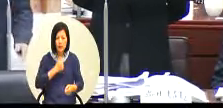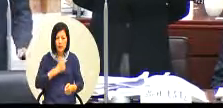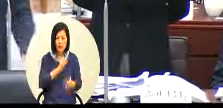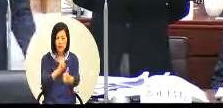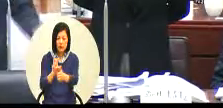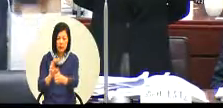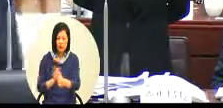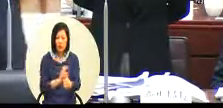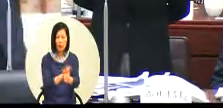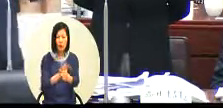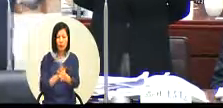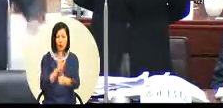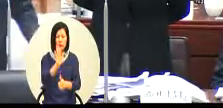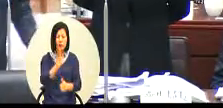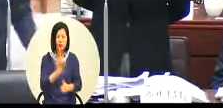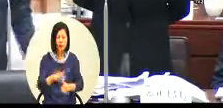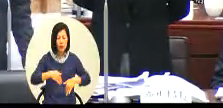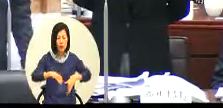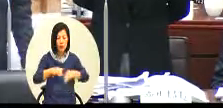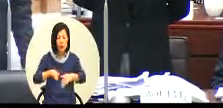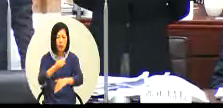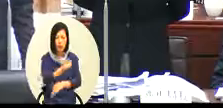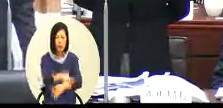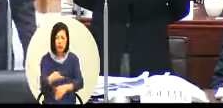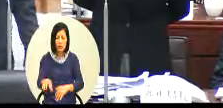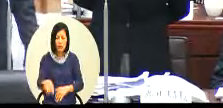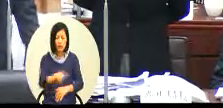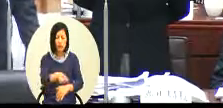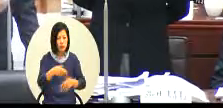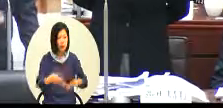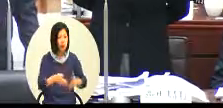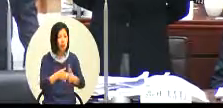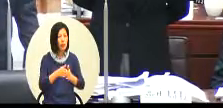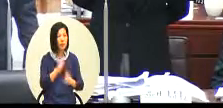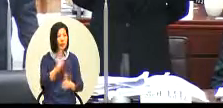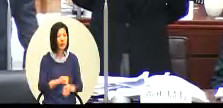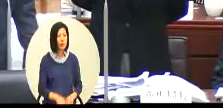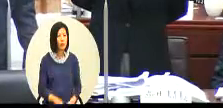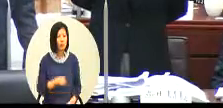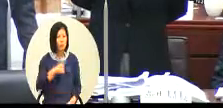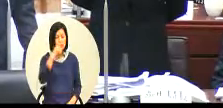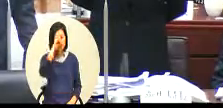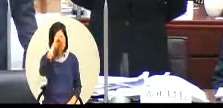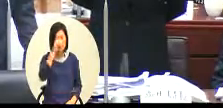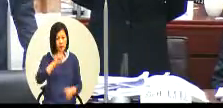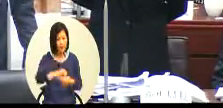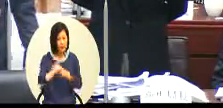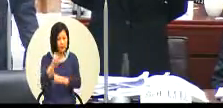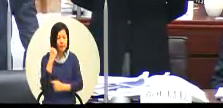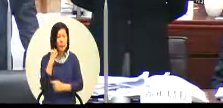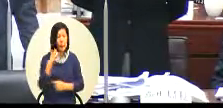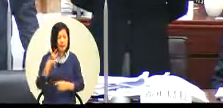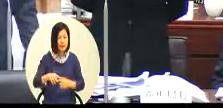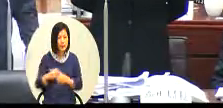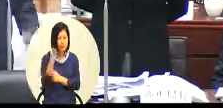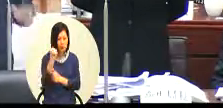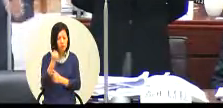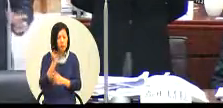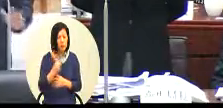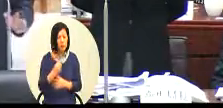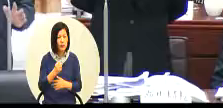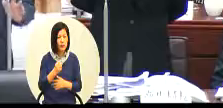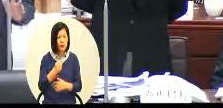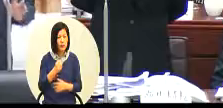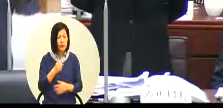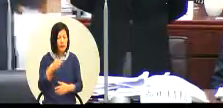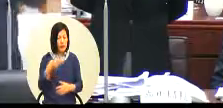顾到他们，所以说巷弄站非常的重要哦。在这上面我希望你能够加强，再加强，好不好？在短